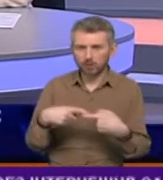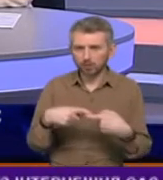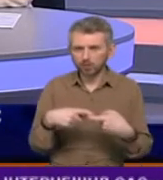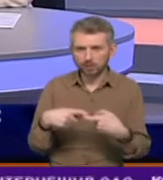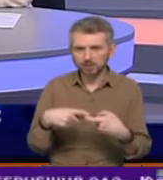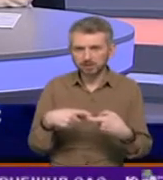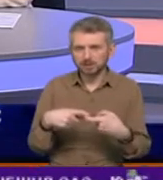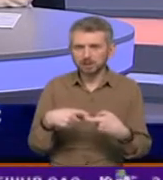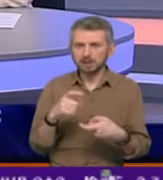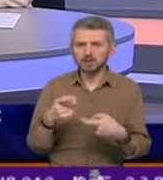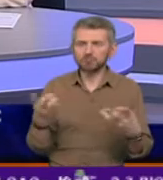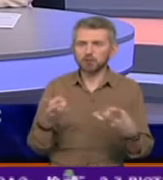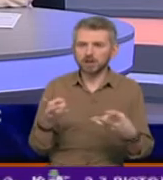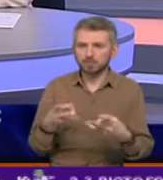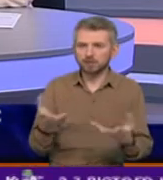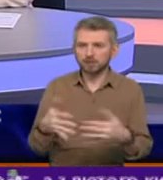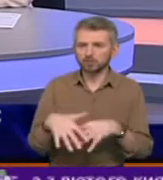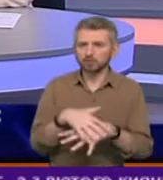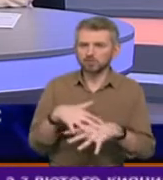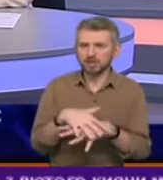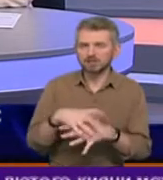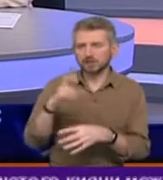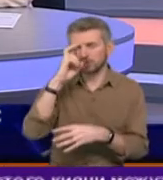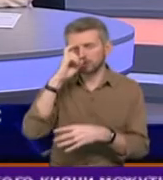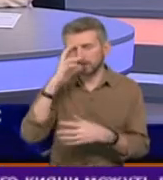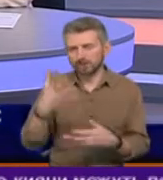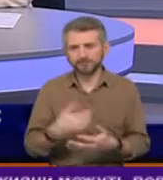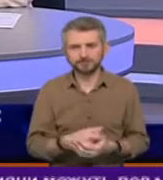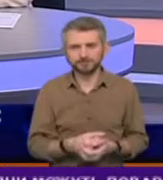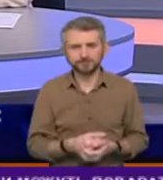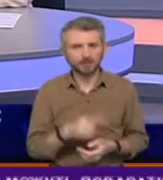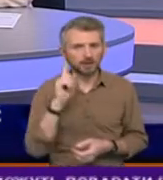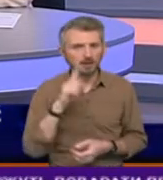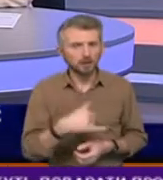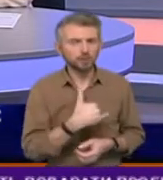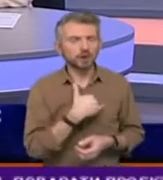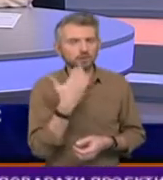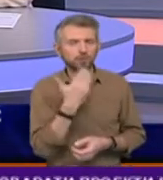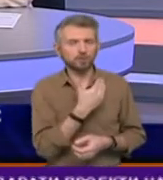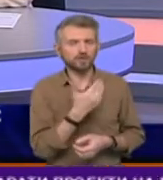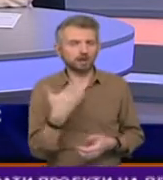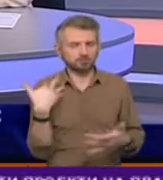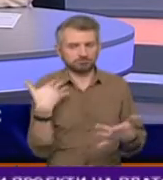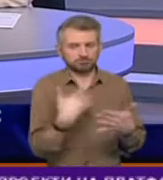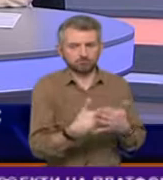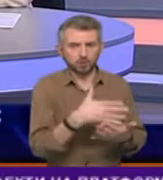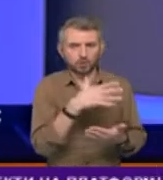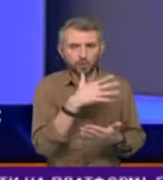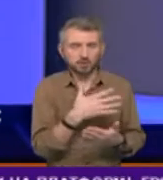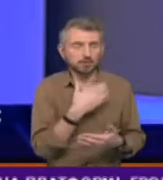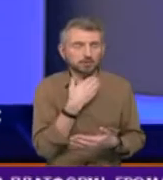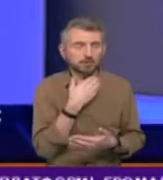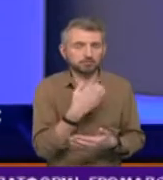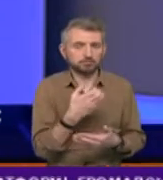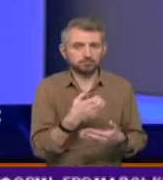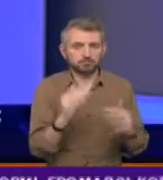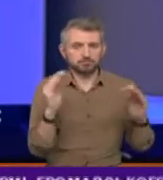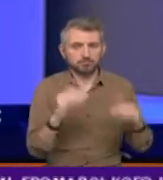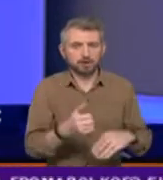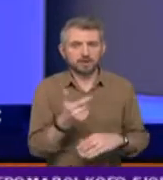учні закладів професійної вищої освіти. А у тестуваннях зможуть також взяти участь випускники